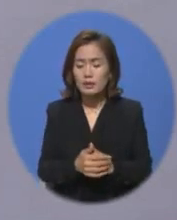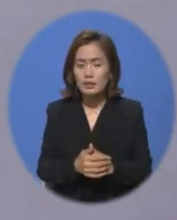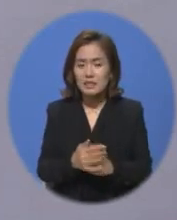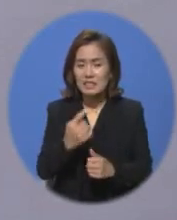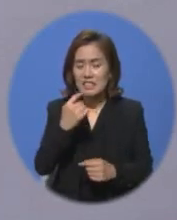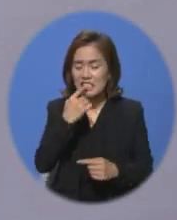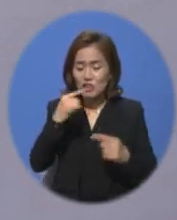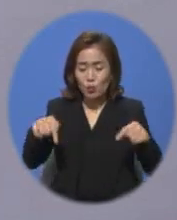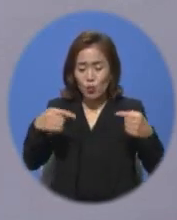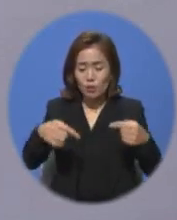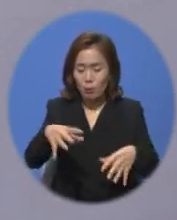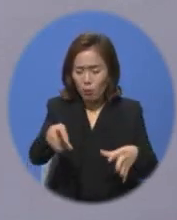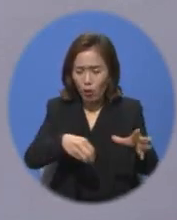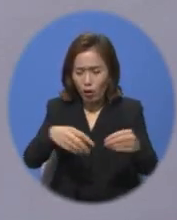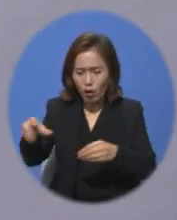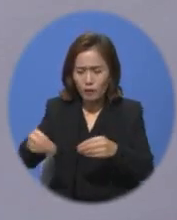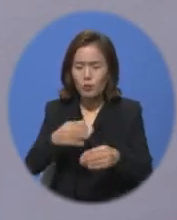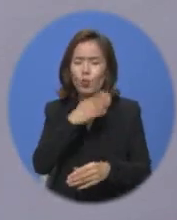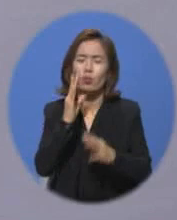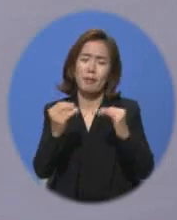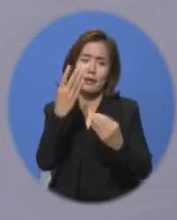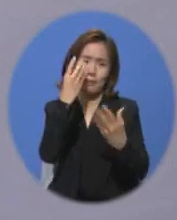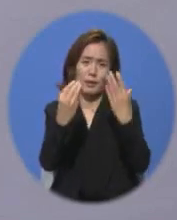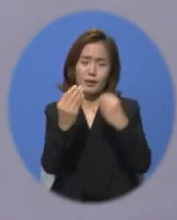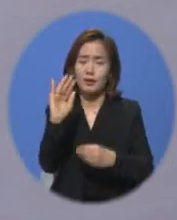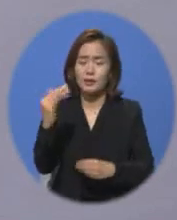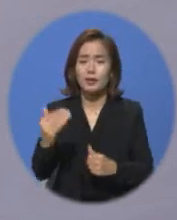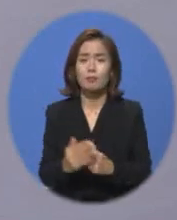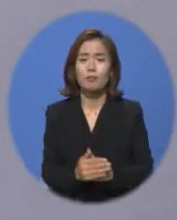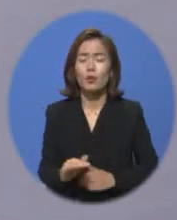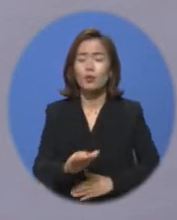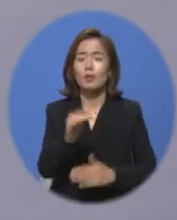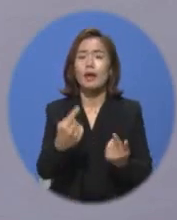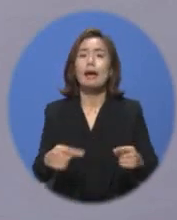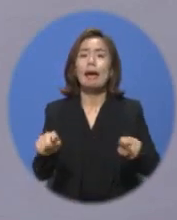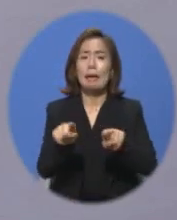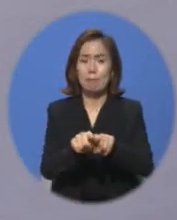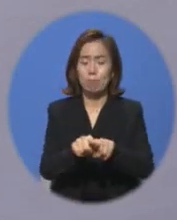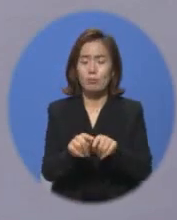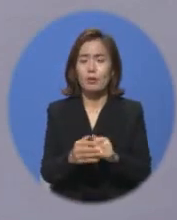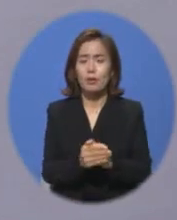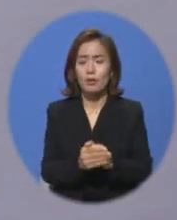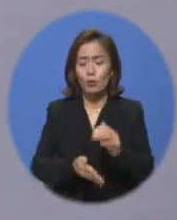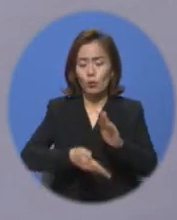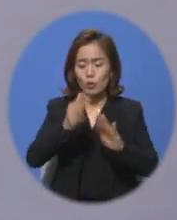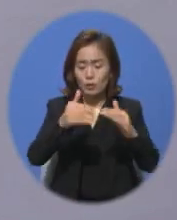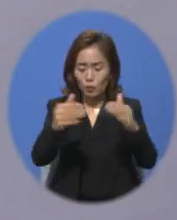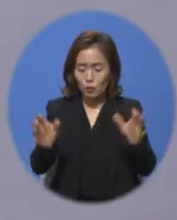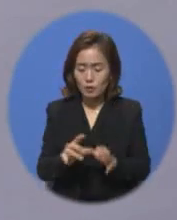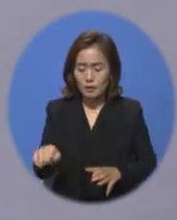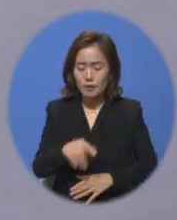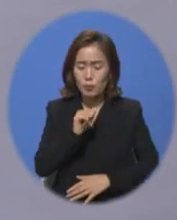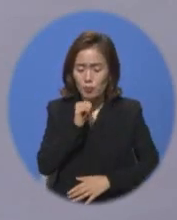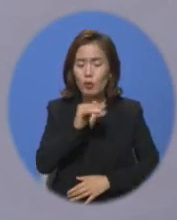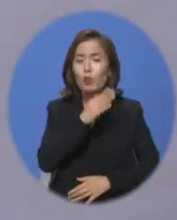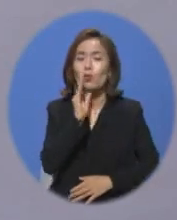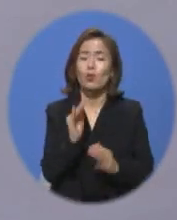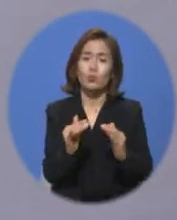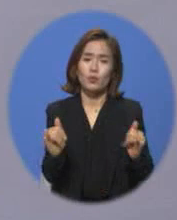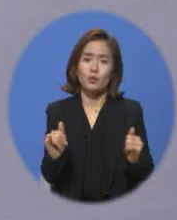하루에고작몇천원을벌며폐지를줍는노인들을흔히볼수있습니다. 우리도시공동체에서